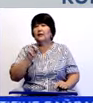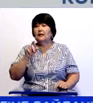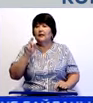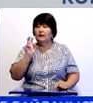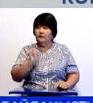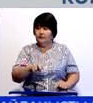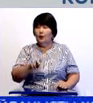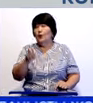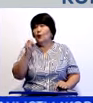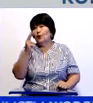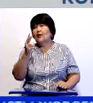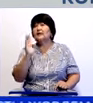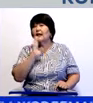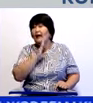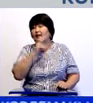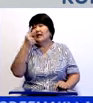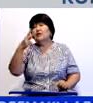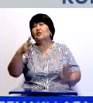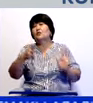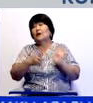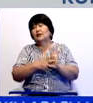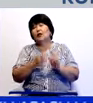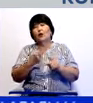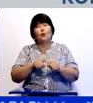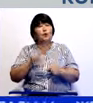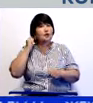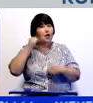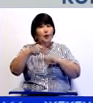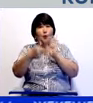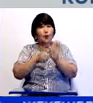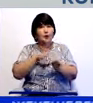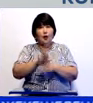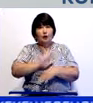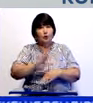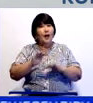оның 12-сі аналар, 28-сі осы кәмелет жасқа толмаған балалар.